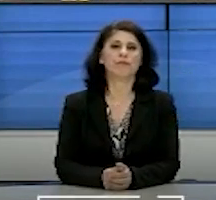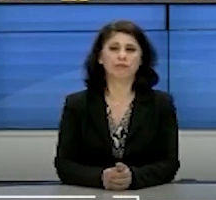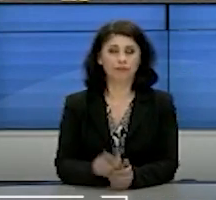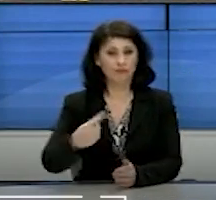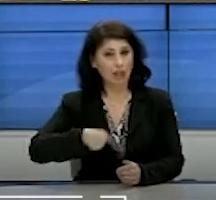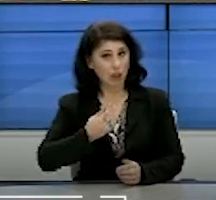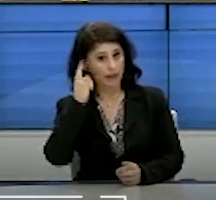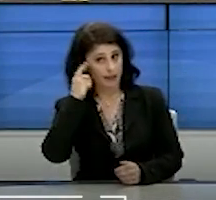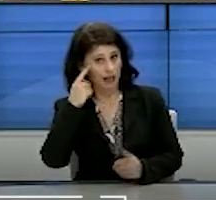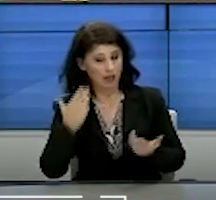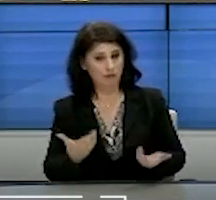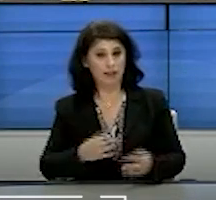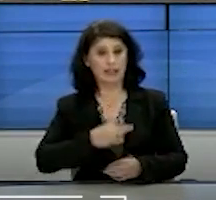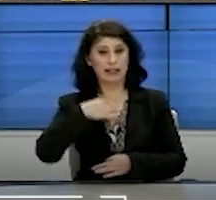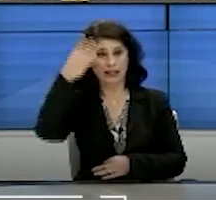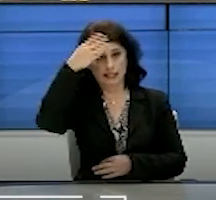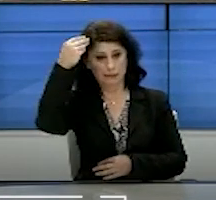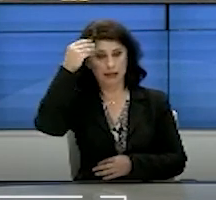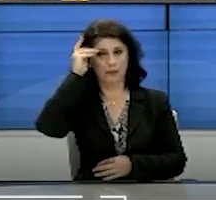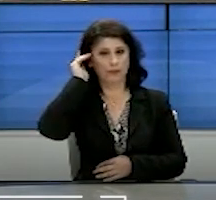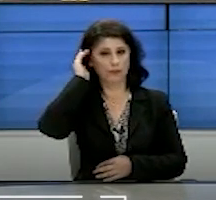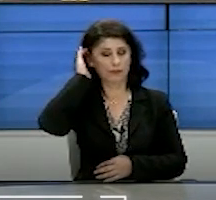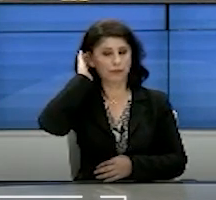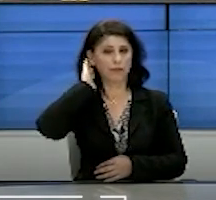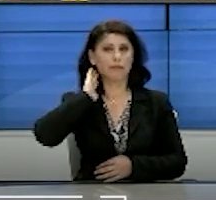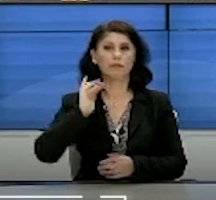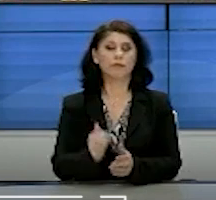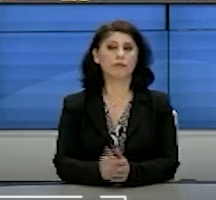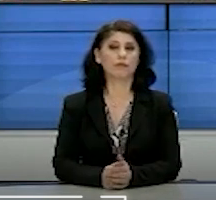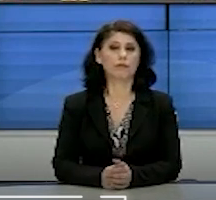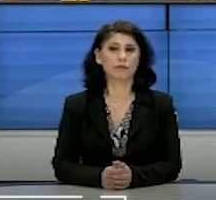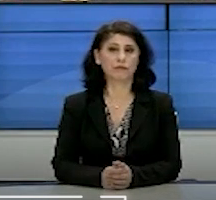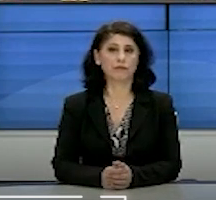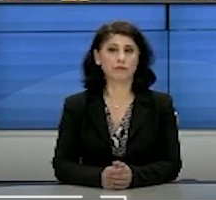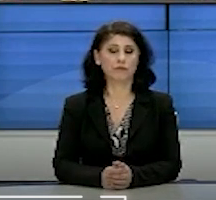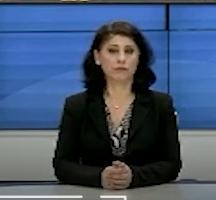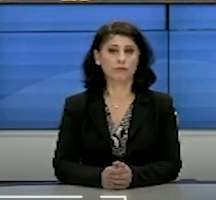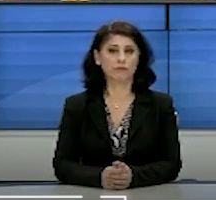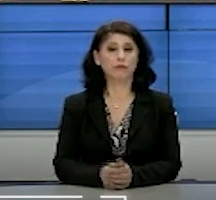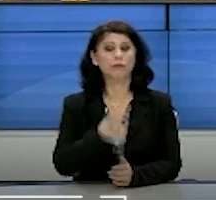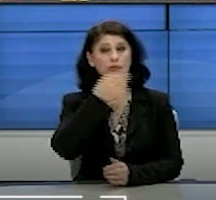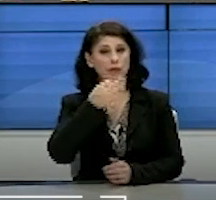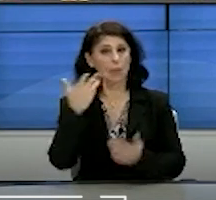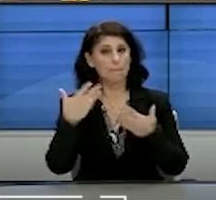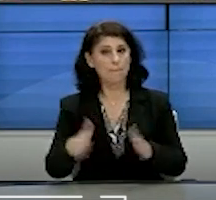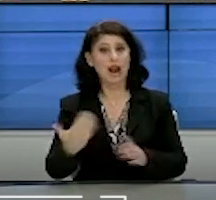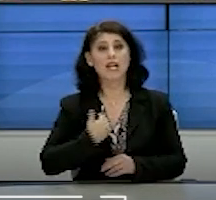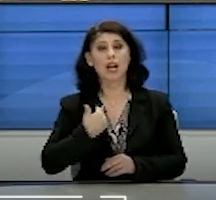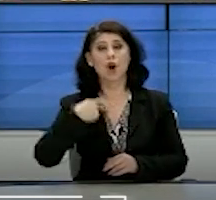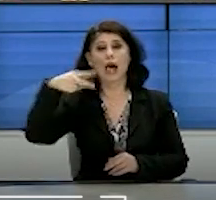Ενοχληθήκατε, κατάλαβα, κύριε Τσίπρα, από την αναφορά την οποία έκανα στην νεολαία